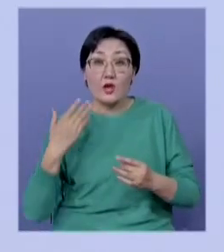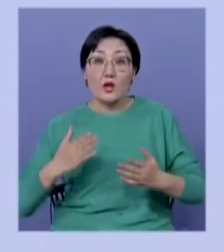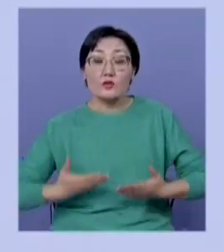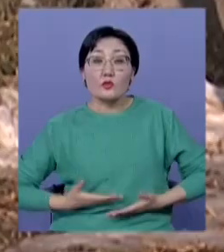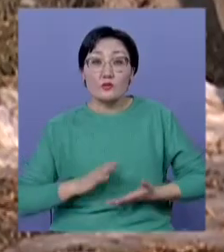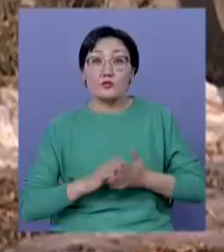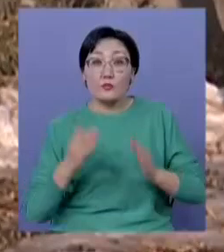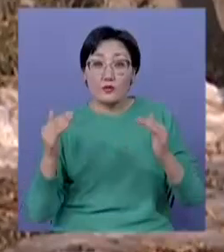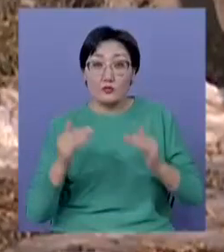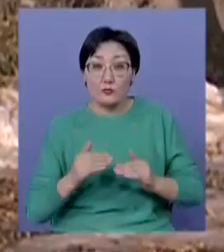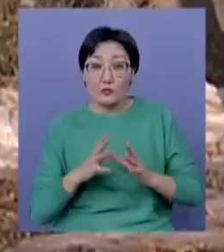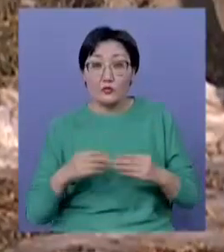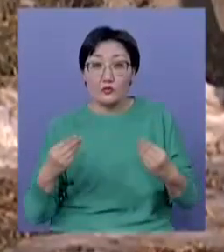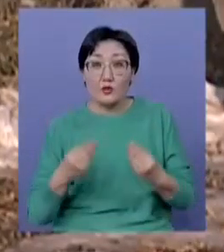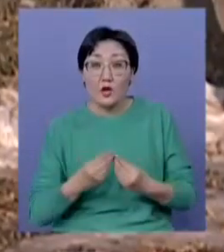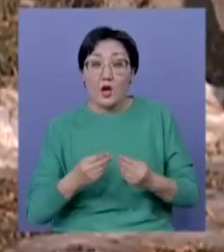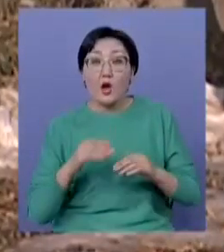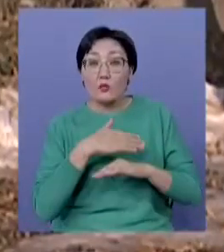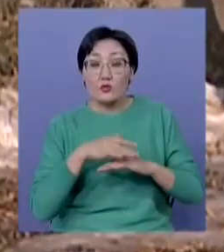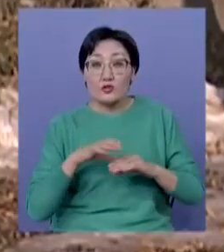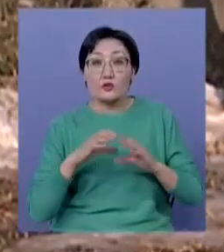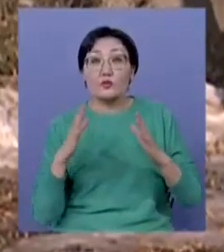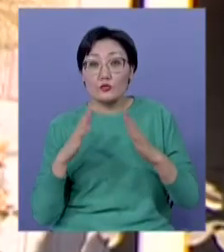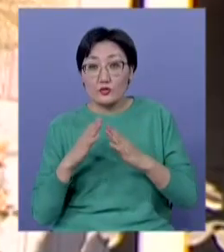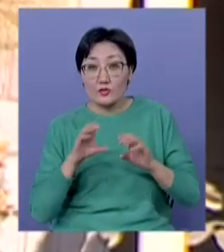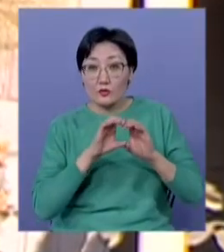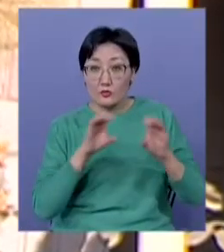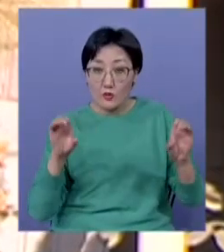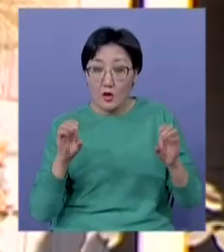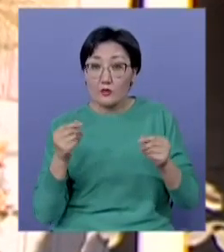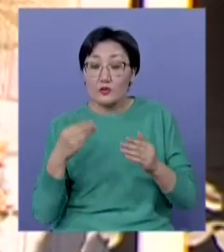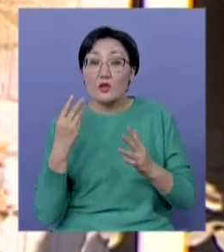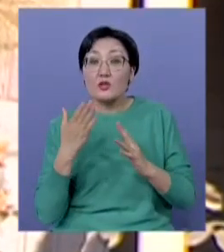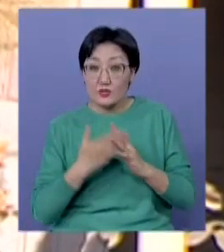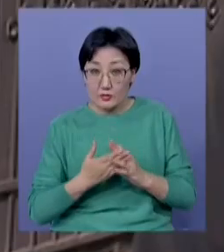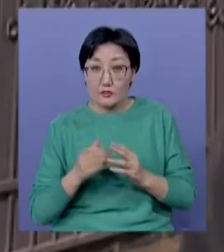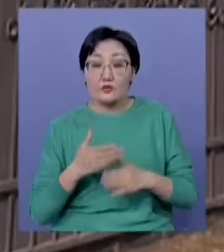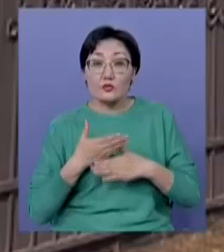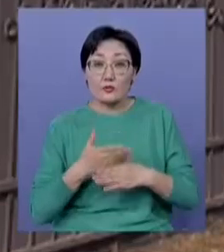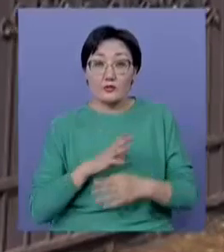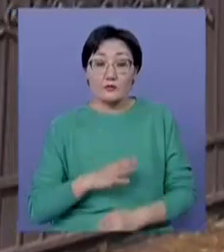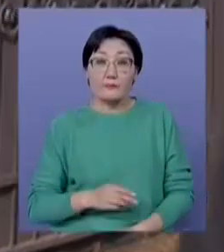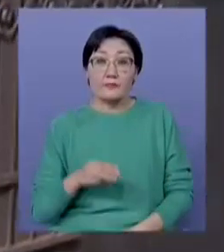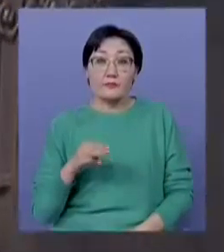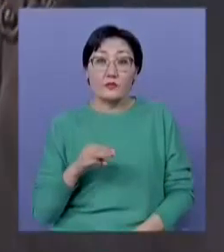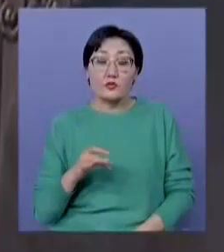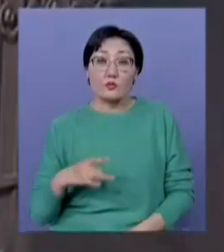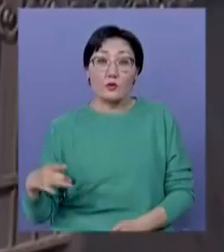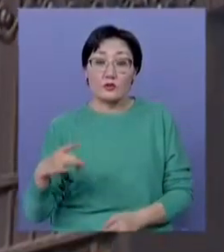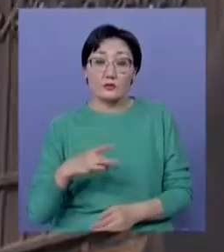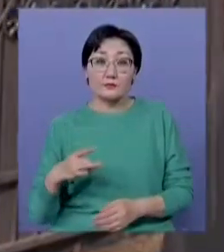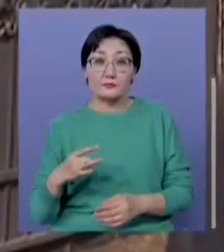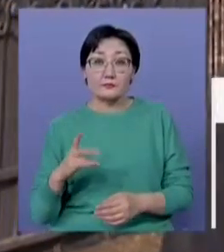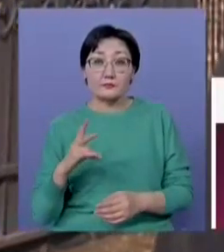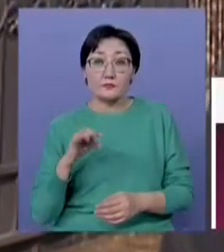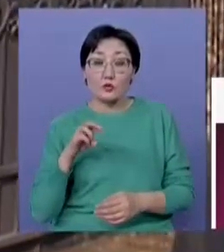төмен отбасыларға көшеден үйге дейін газ тарту құнына жеңілдік жасауға көмектесіпті. Түрксіб ауданының Нұр